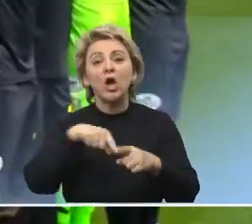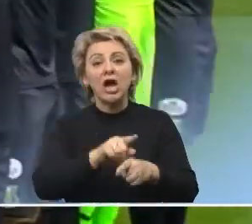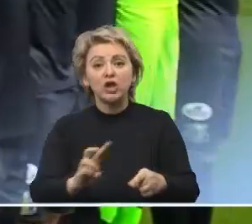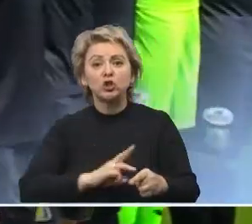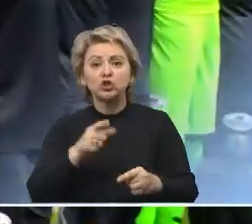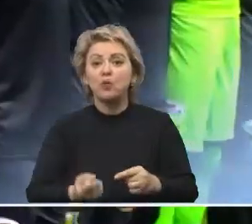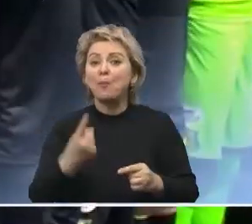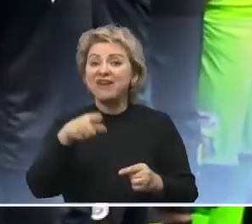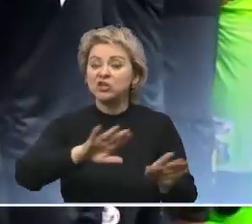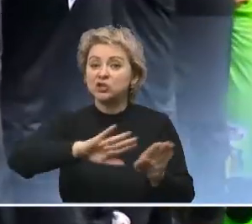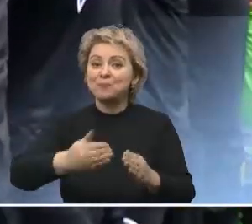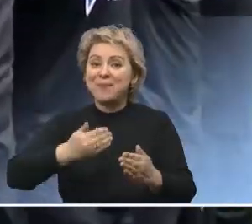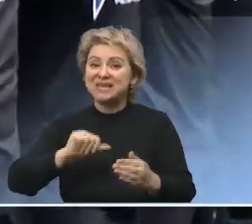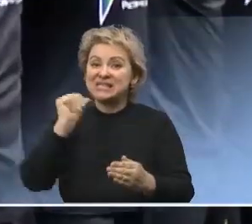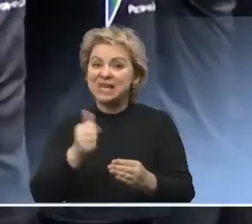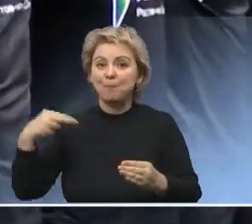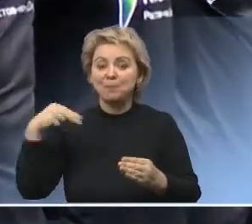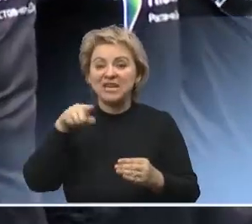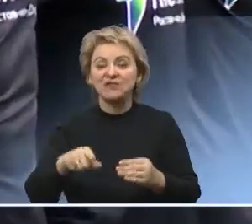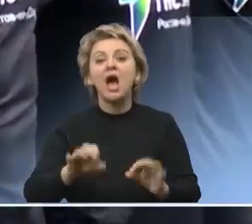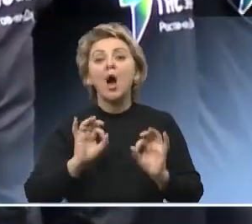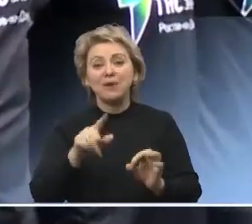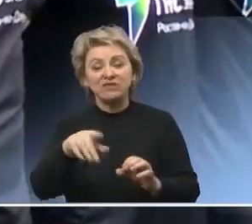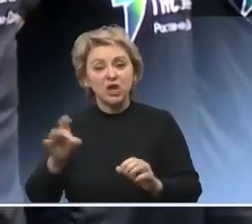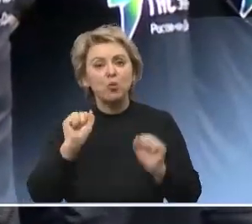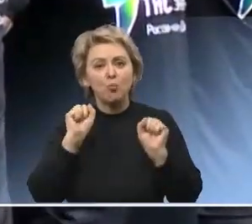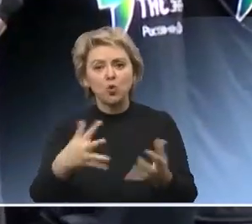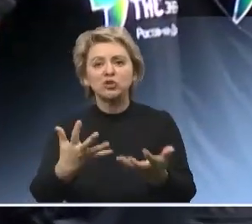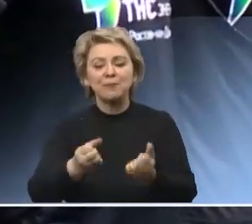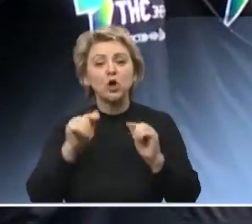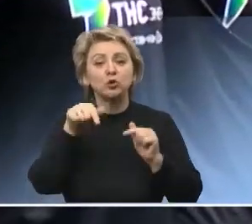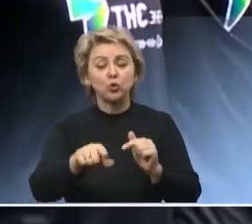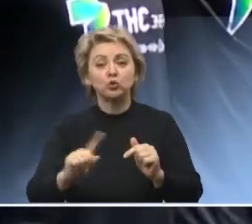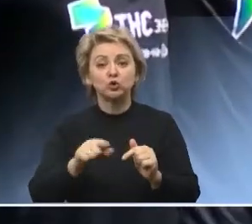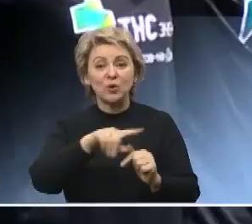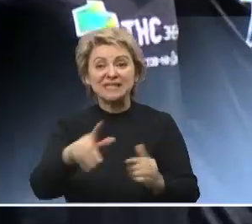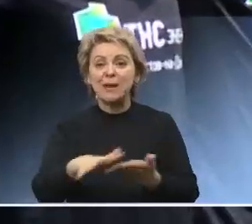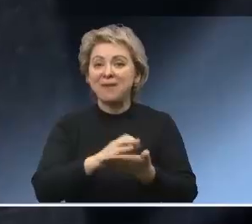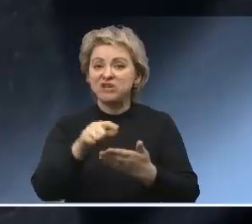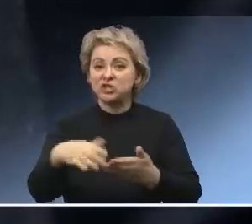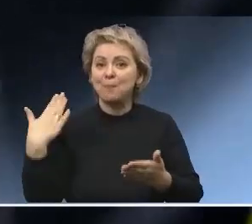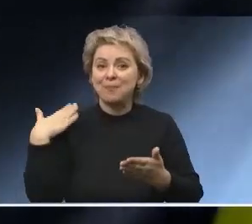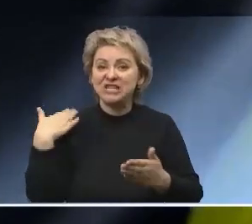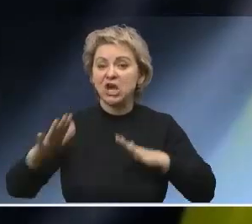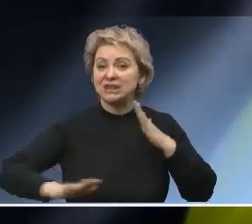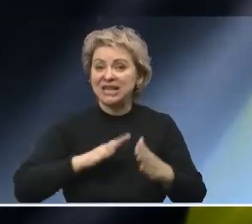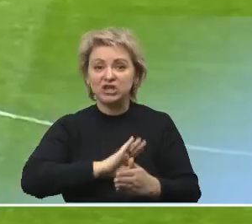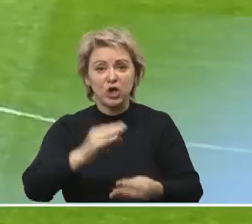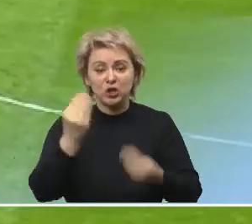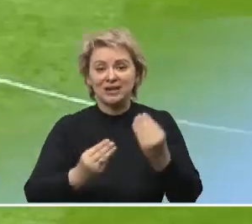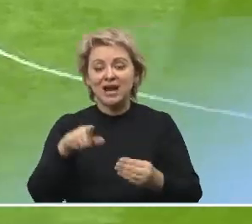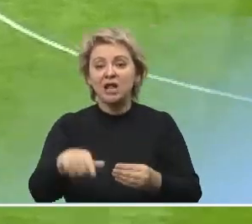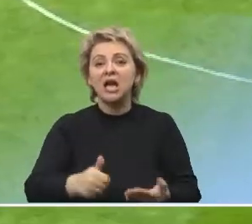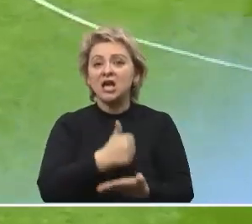желание проснулось уже перед самым перерывом. В оправдании Ростову можно принять только то, что из-за повреждения плеча на тренировке не играл